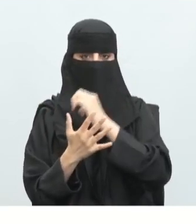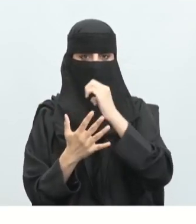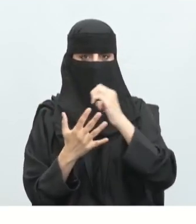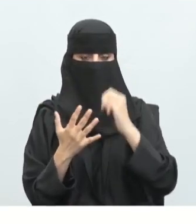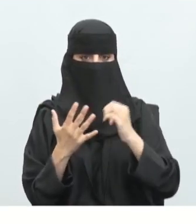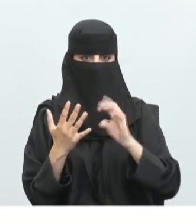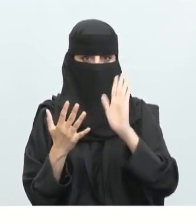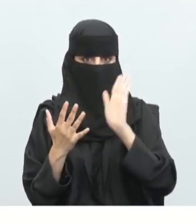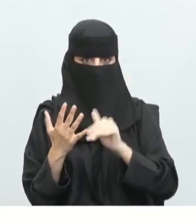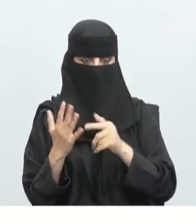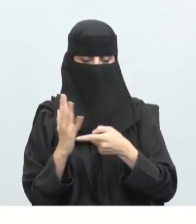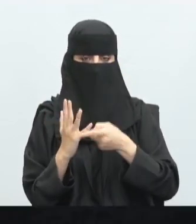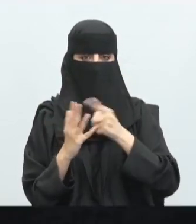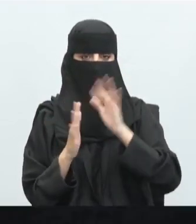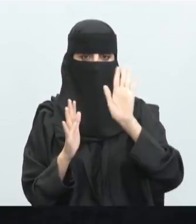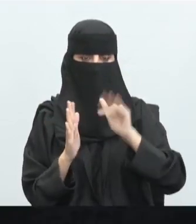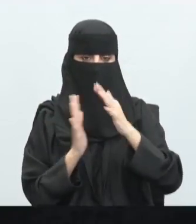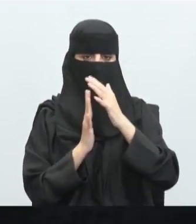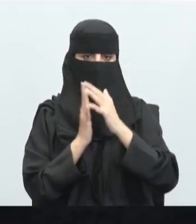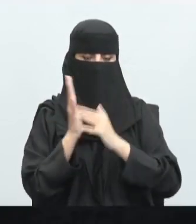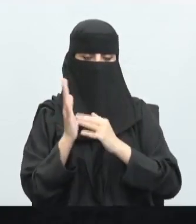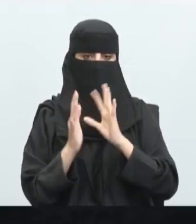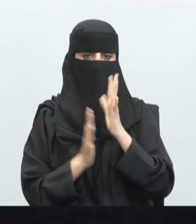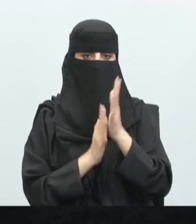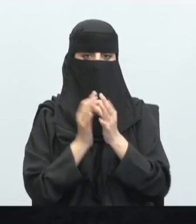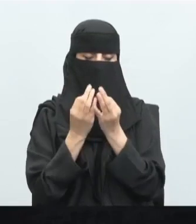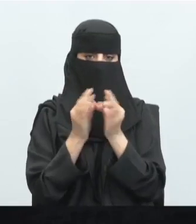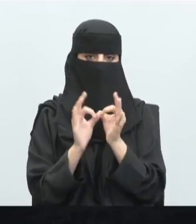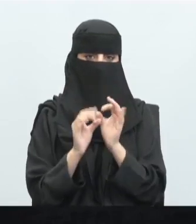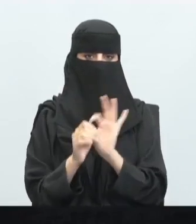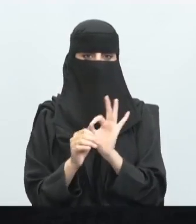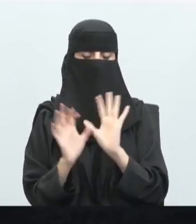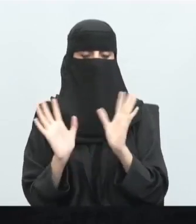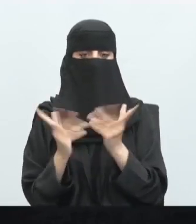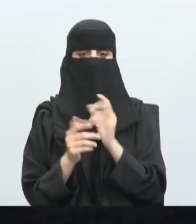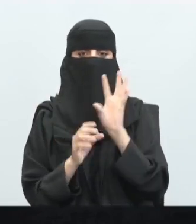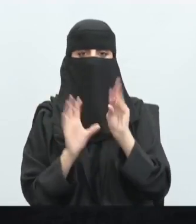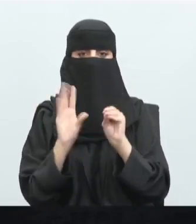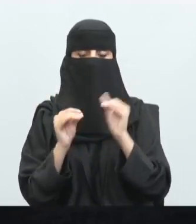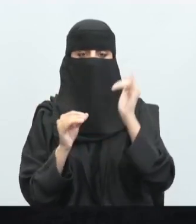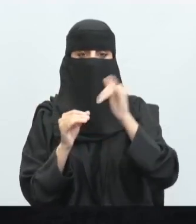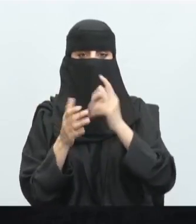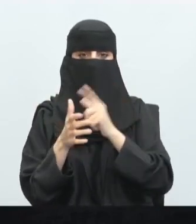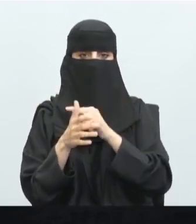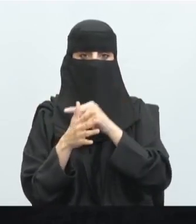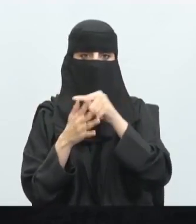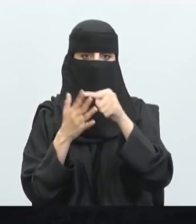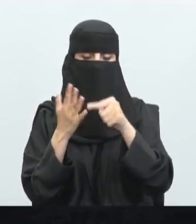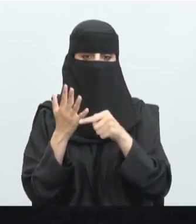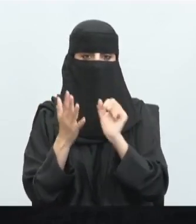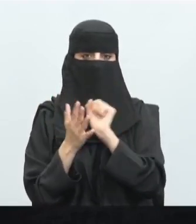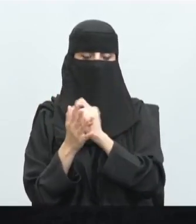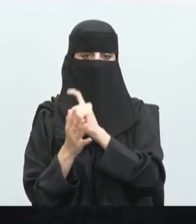التاليه استطيع بارك الله فيكم عند بناء اي قصه ان احسنتم ان